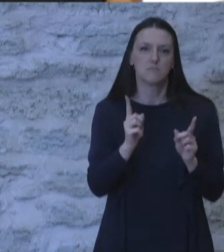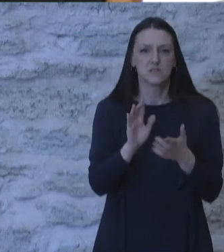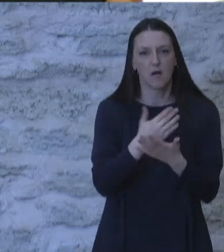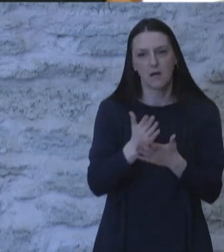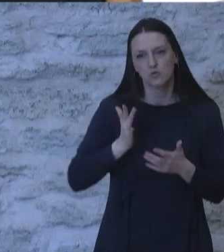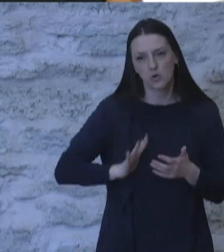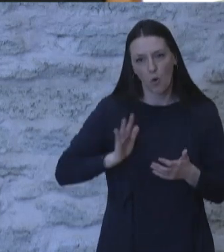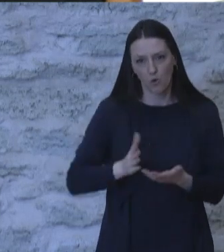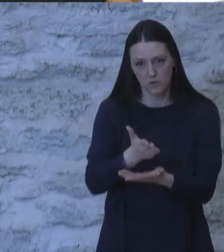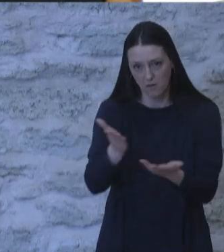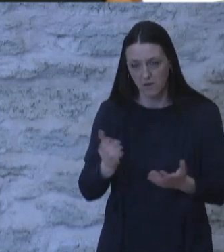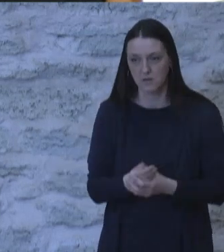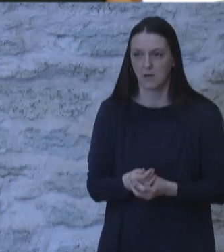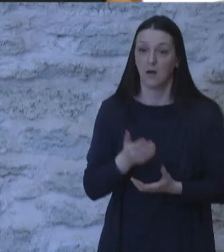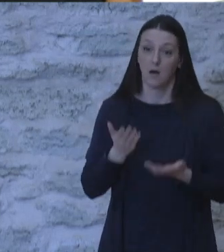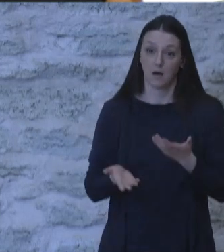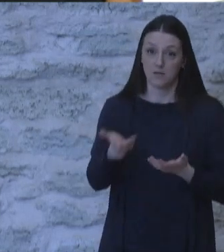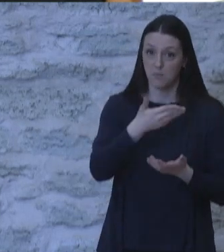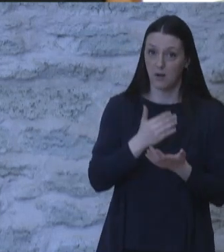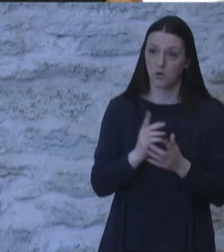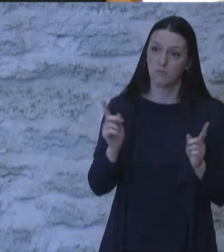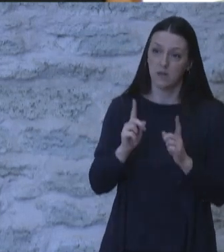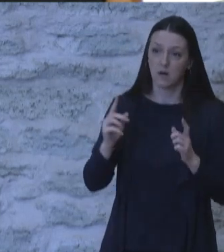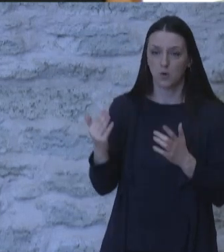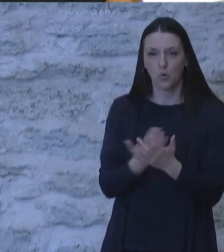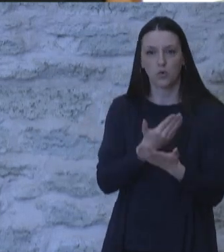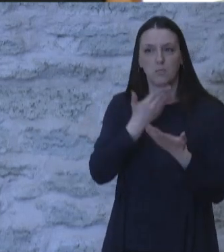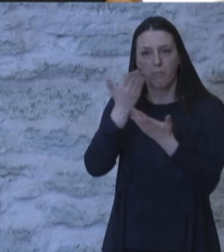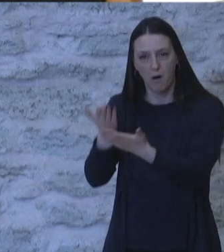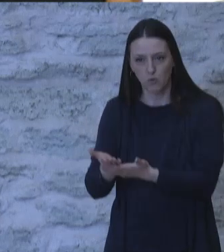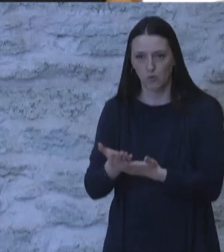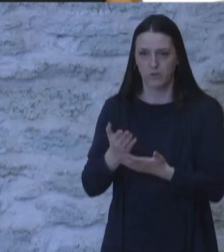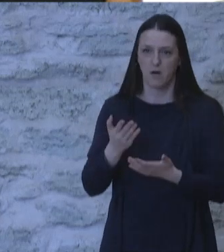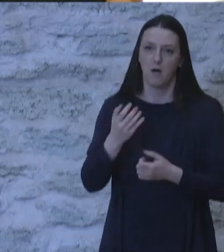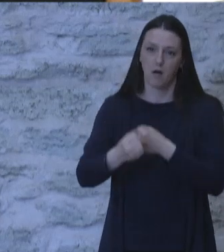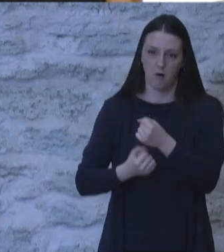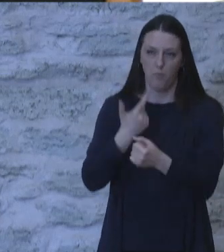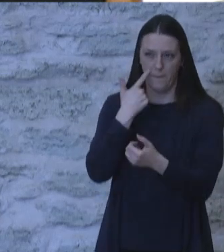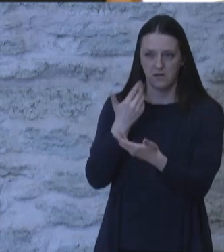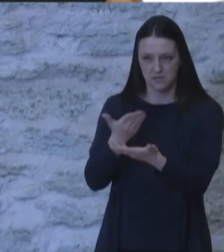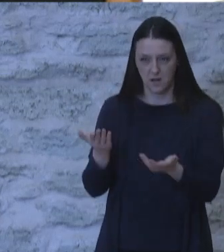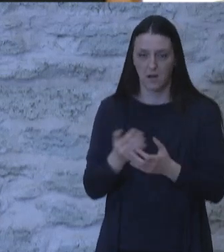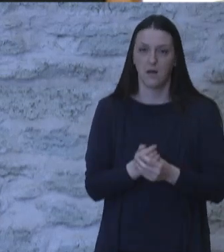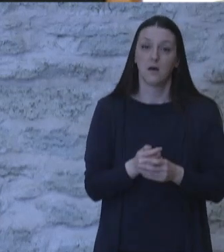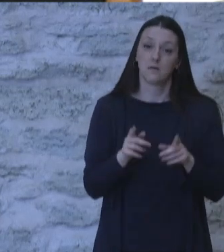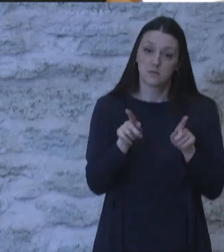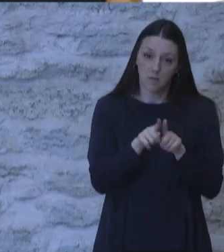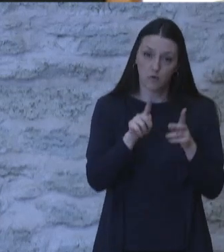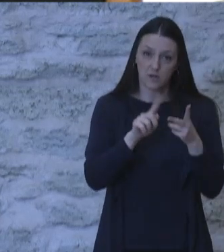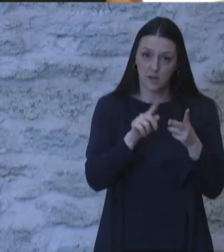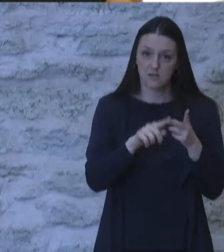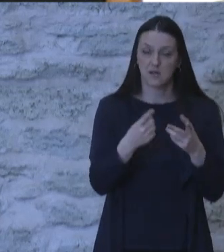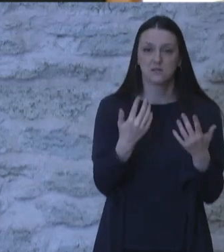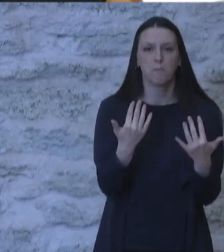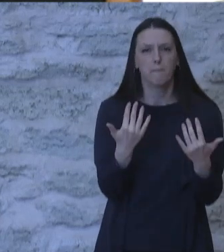kas meil on neile midagi pakkuda ja samal ajal, kas on mingigi prognoos juba valitsul olemas, et millal me võime